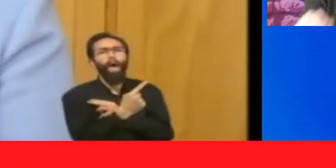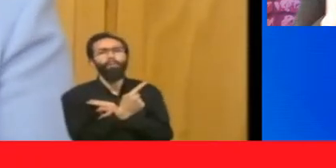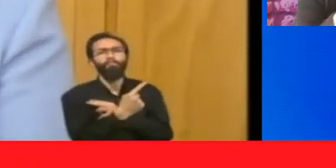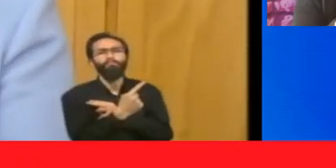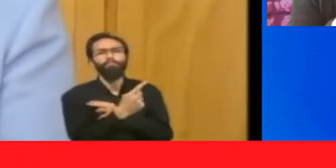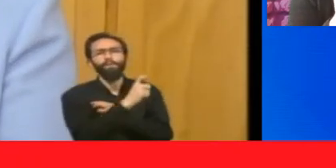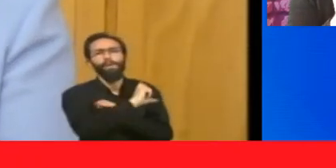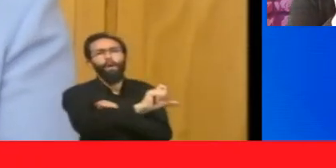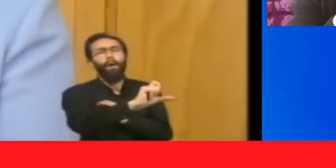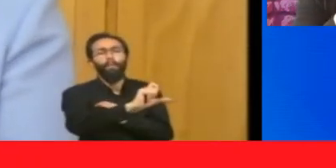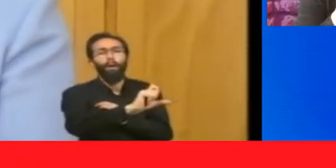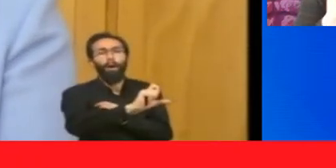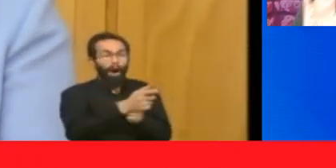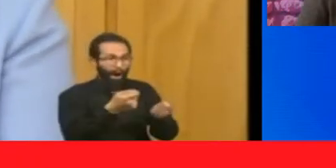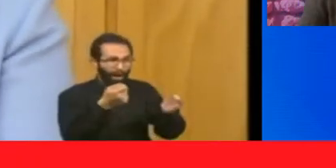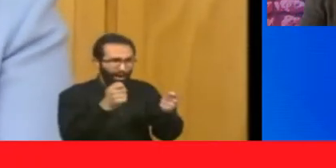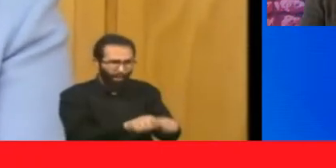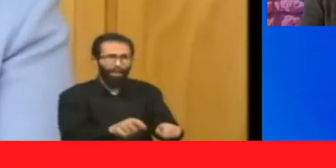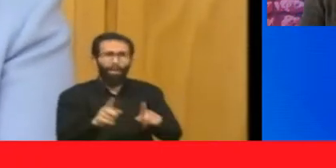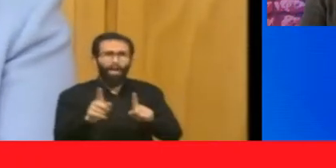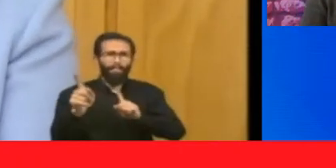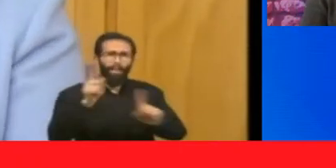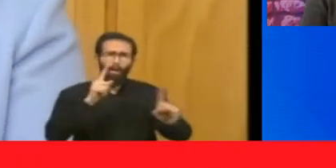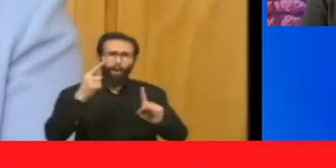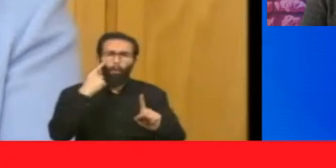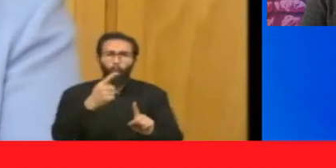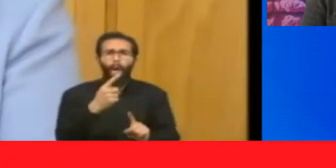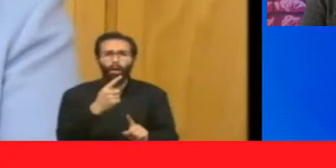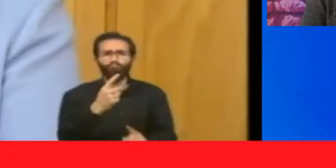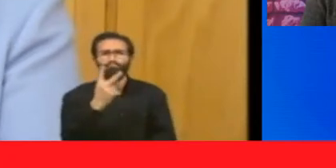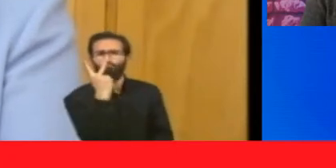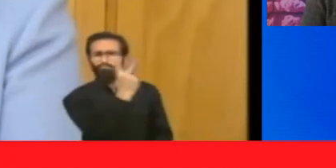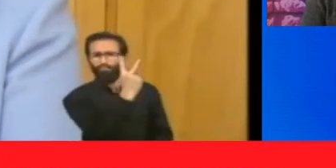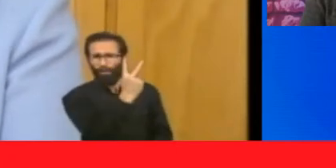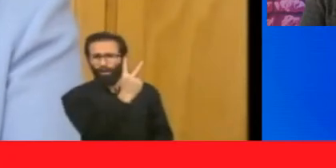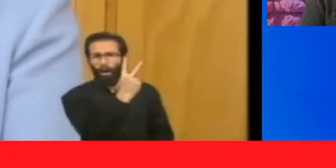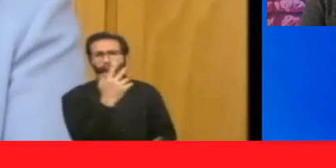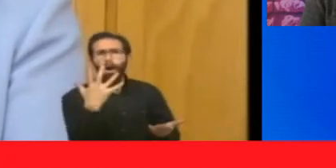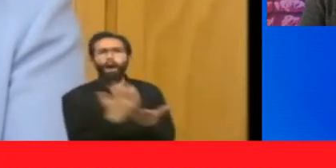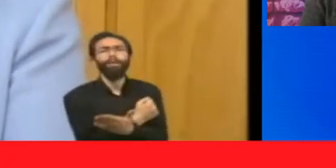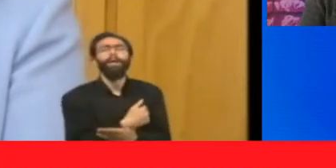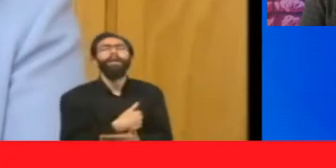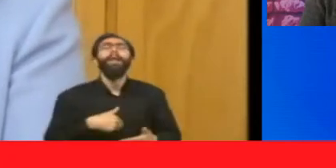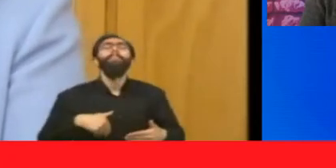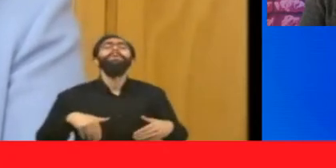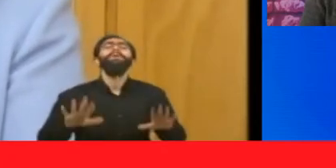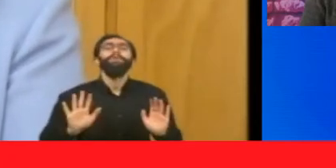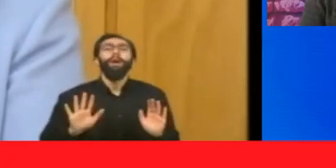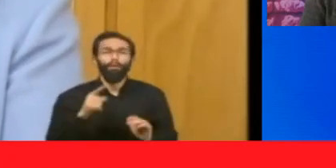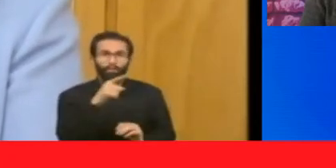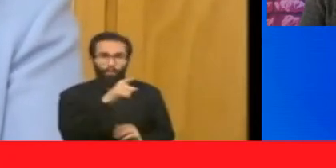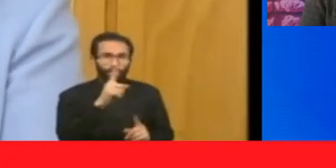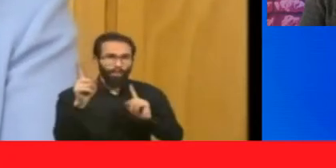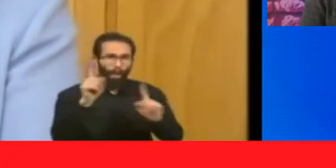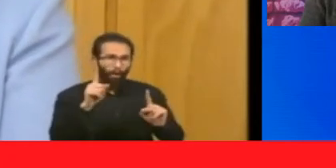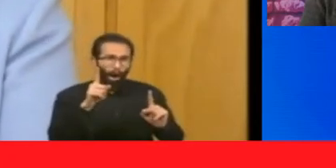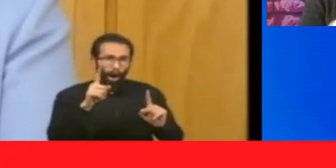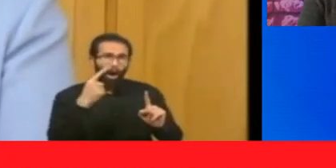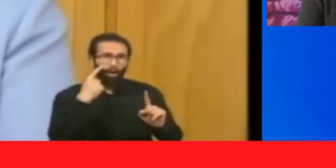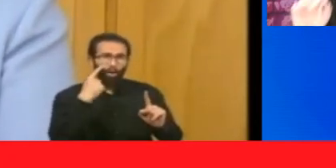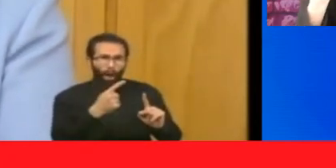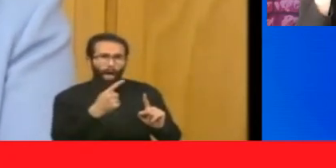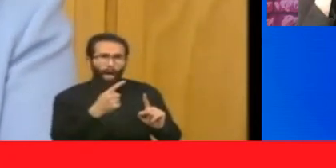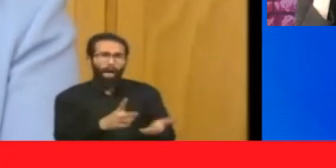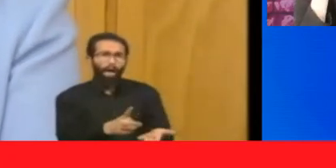iktidar çıkmayacaktır. Bu davanın sonucunda en büyük kaybeden ve devranı kapanacak olan